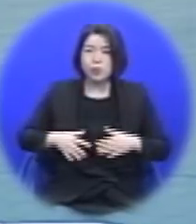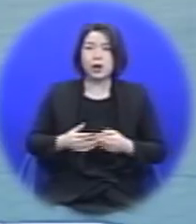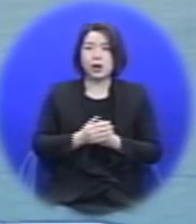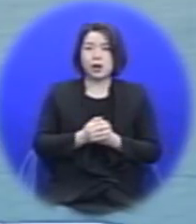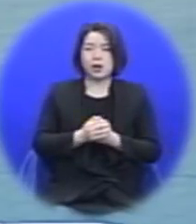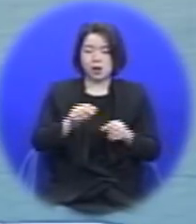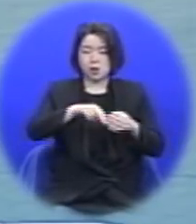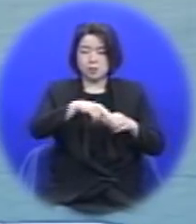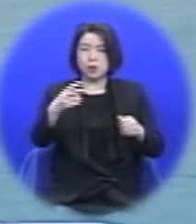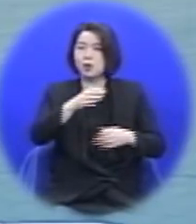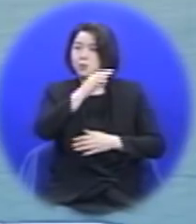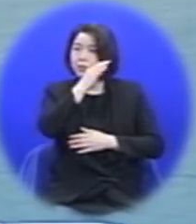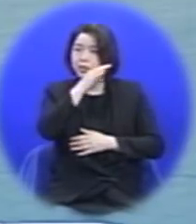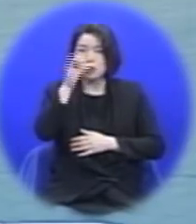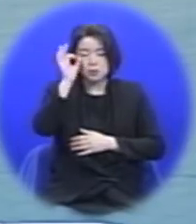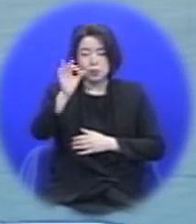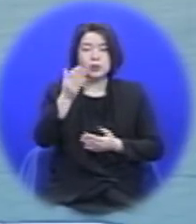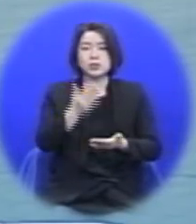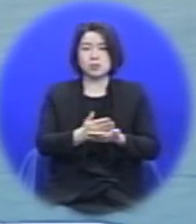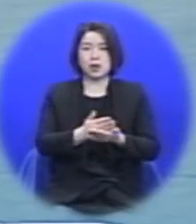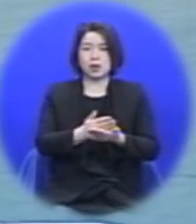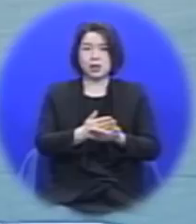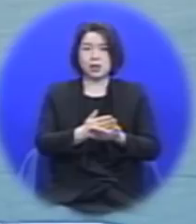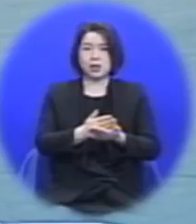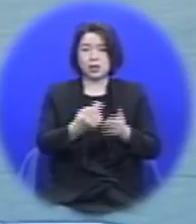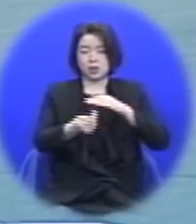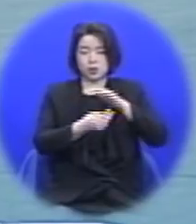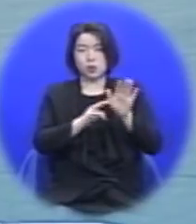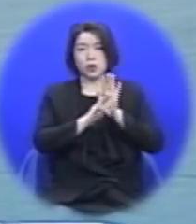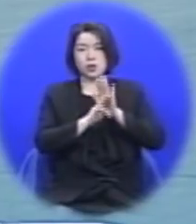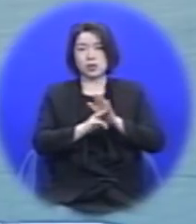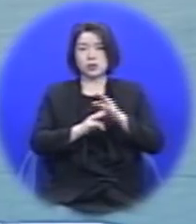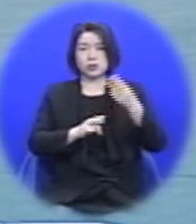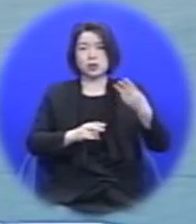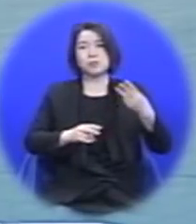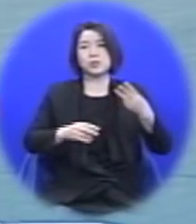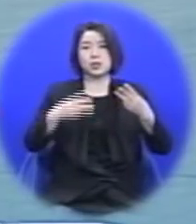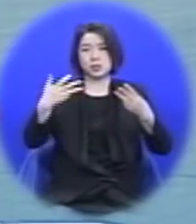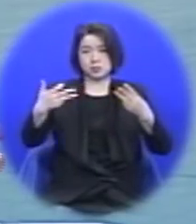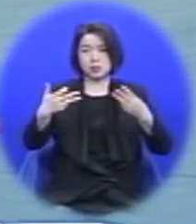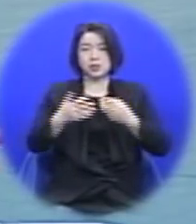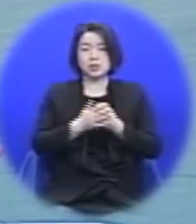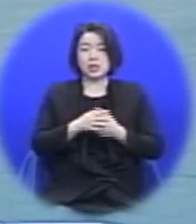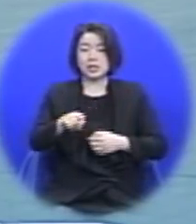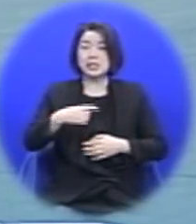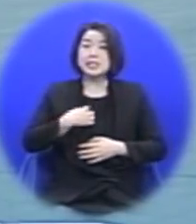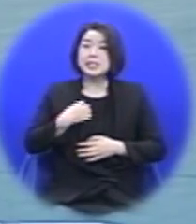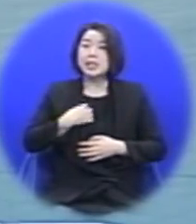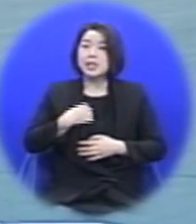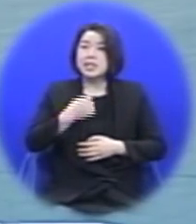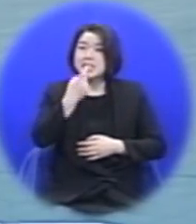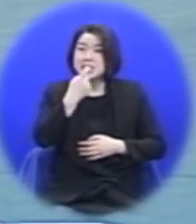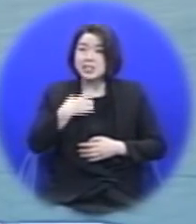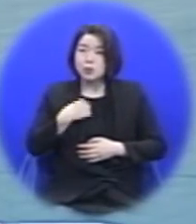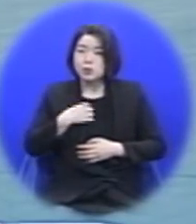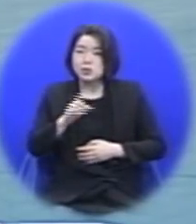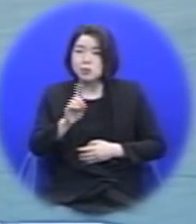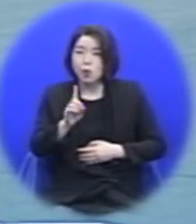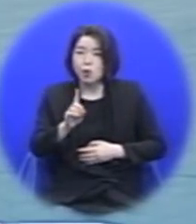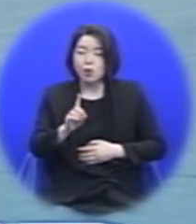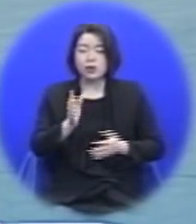보이지 않게 하라. 계시록 3장 18절입니다. 여러분 잘 아시죠? 이 흰 옷이 뭘 말하는지.